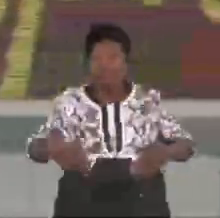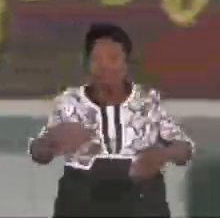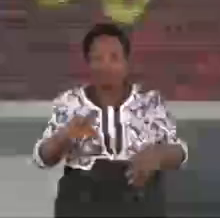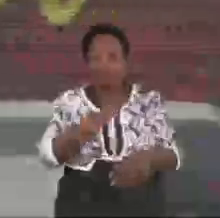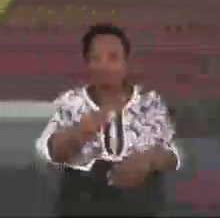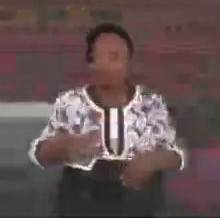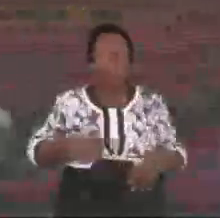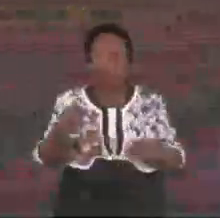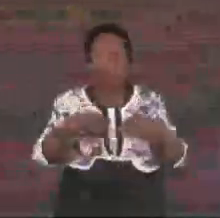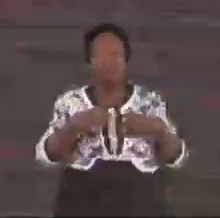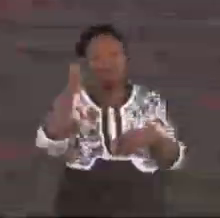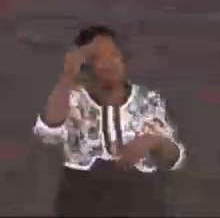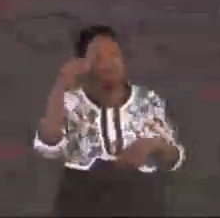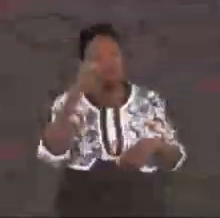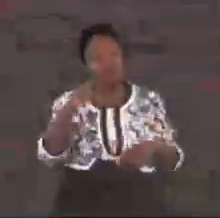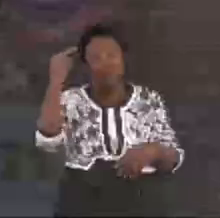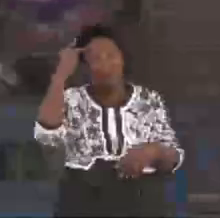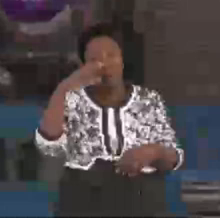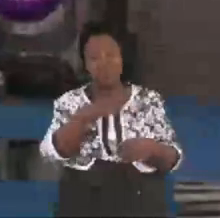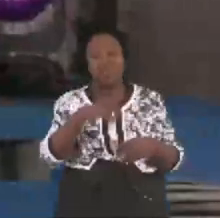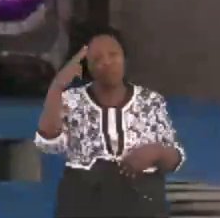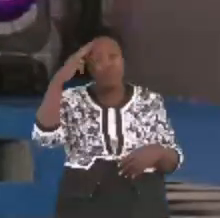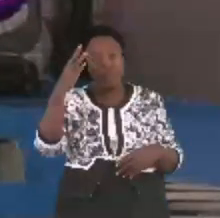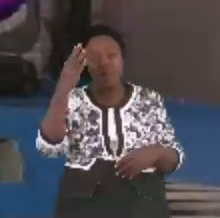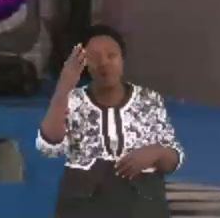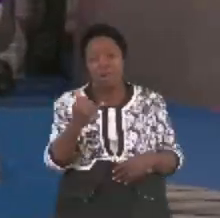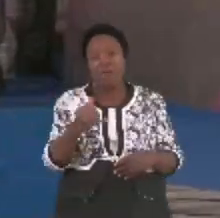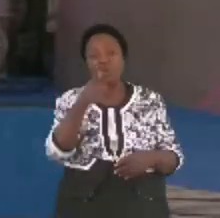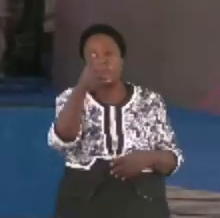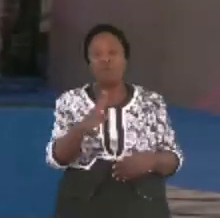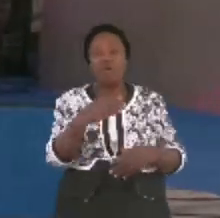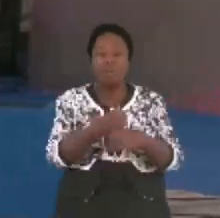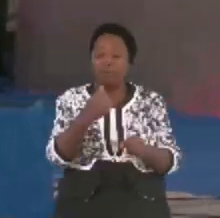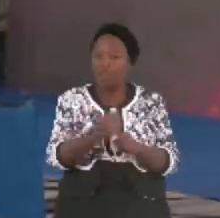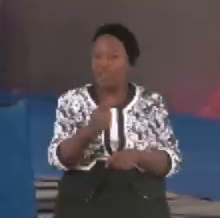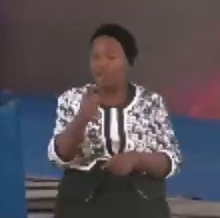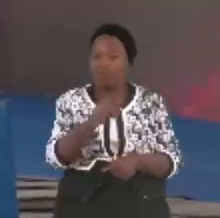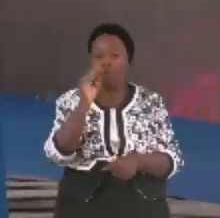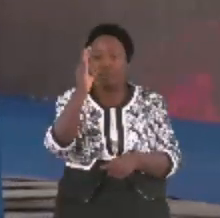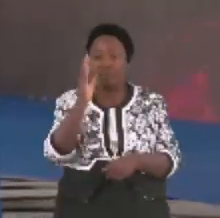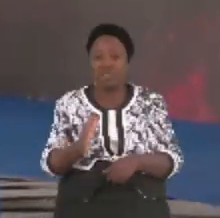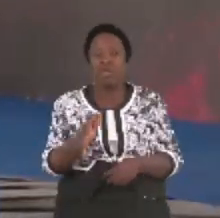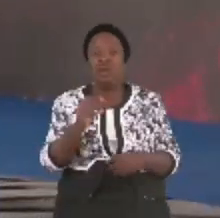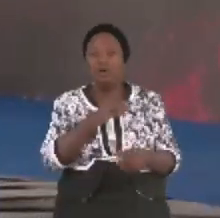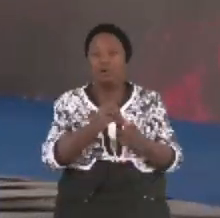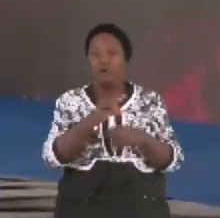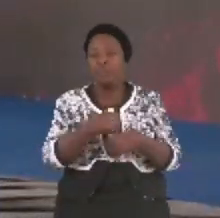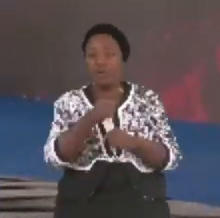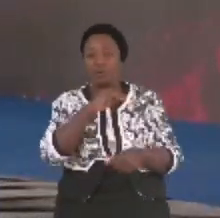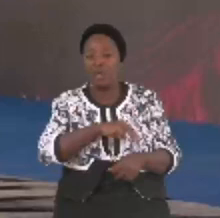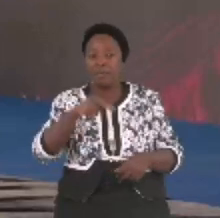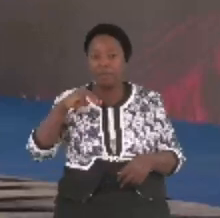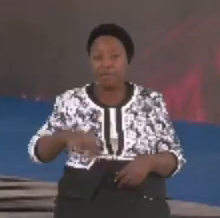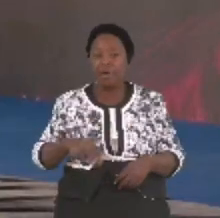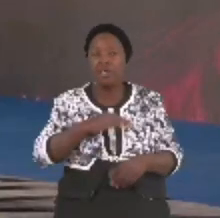penser à l'objectif, à la raison pour laquelle Dieu a fait de vous ministre ou a fait de vous un membre.